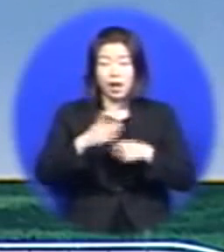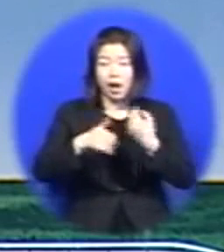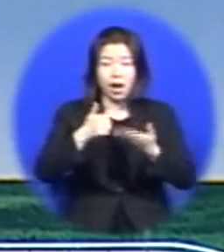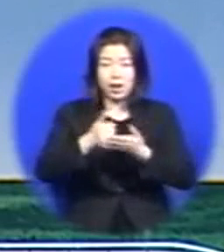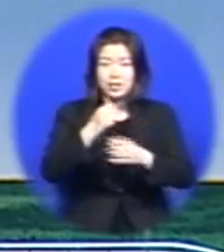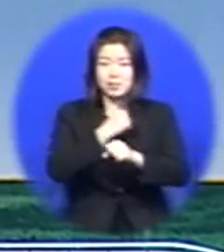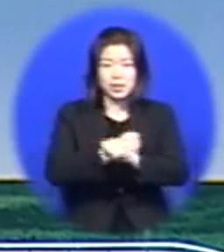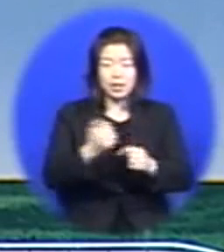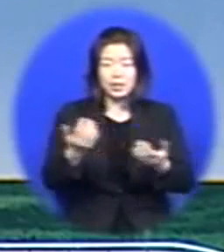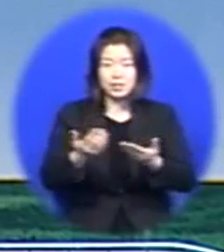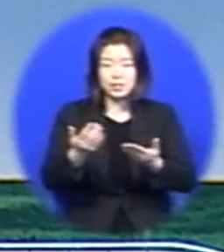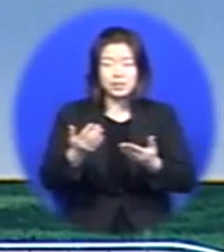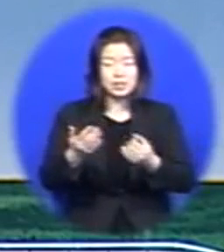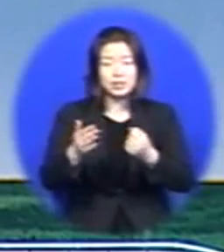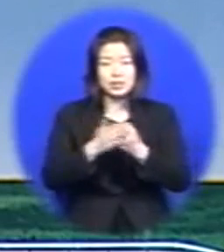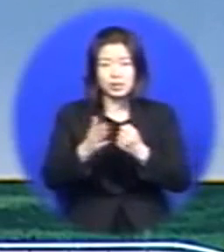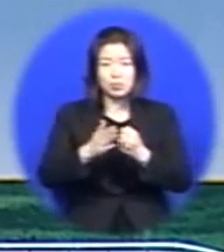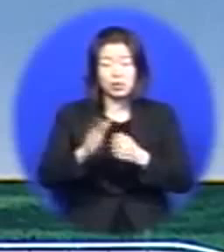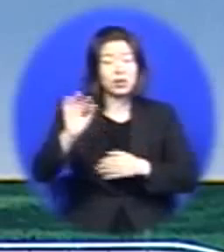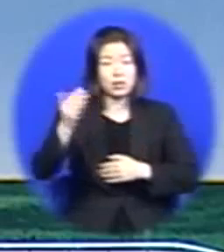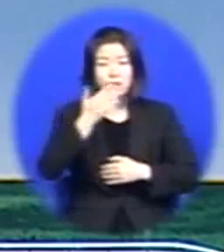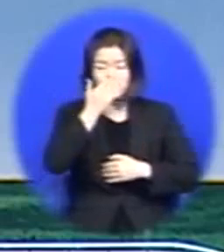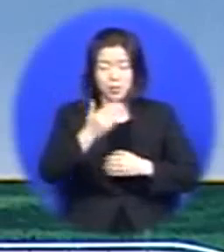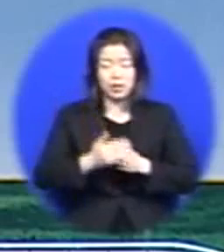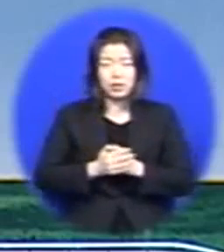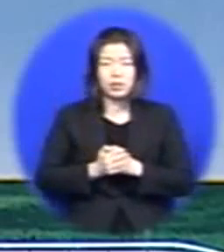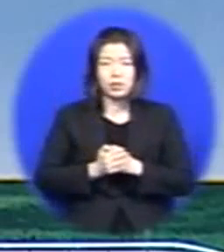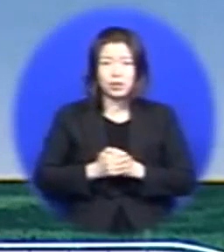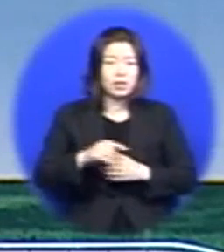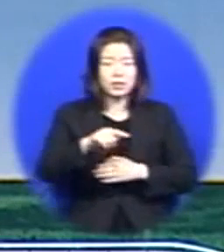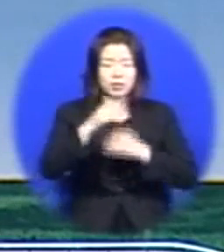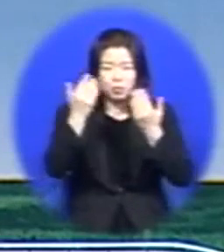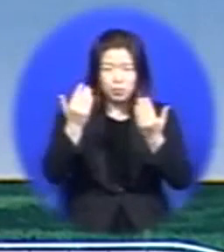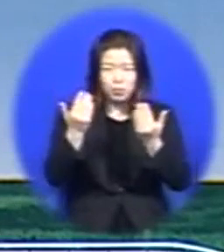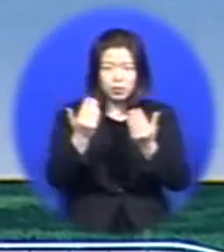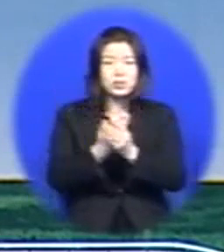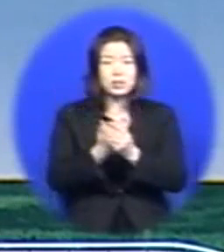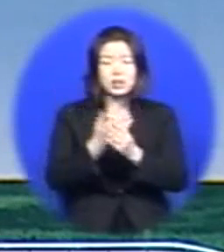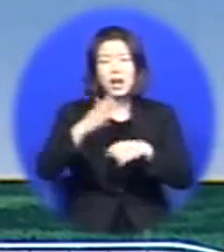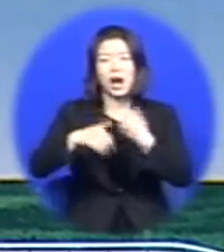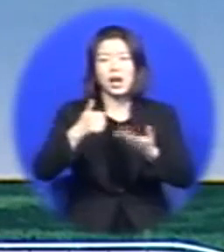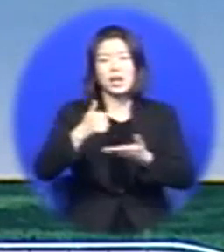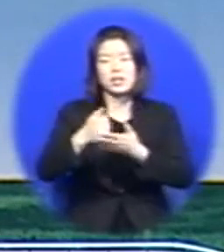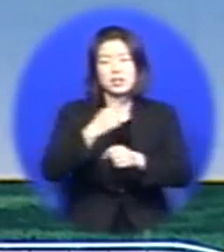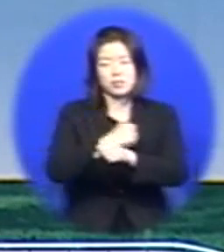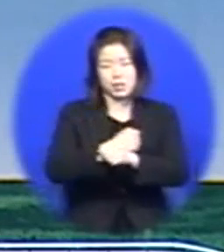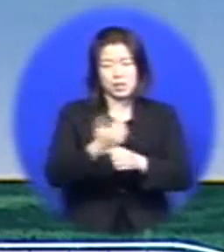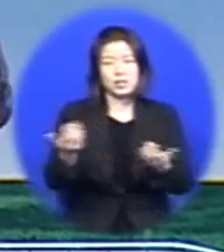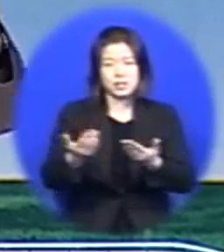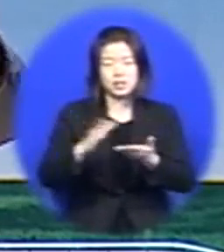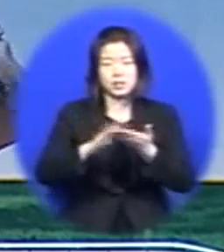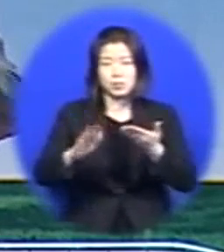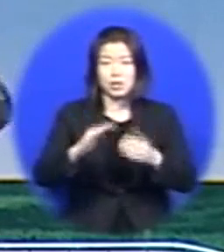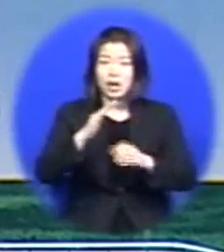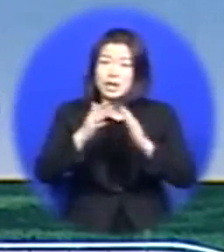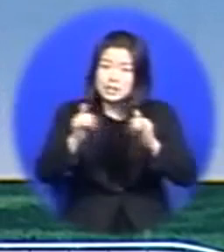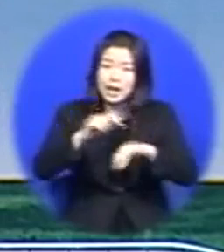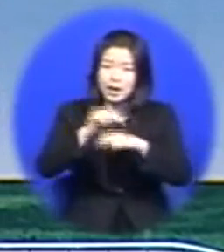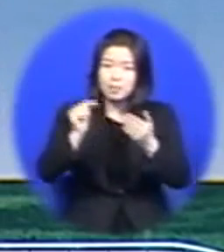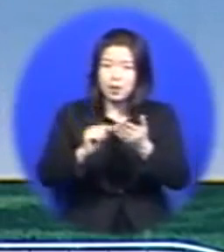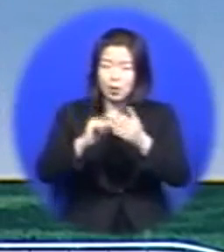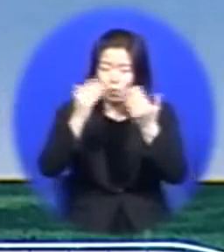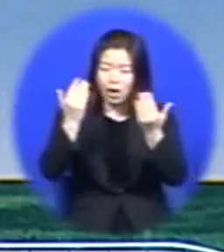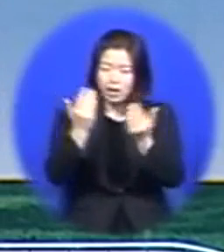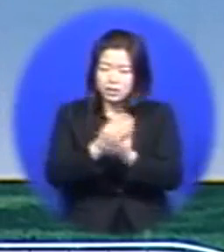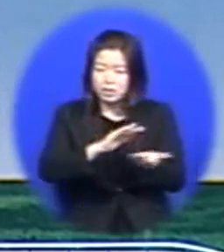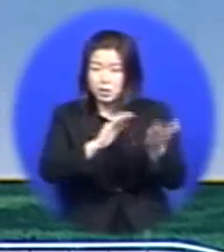하나님이 하시니까 되더라고. 그건 전적으로 하나님이 하신 거죠. 사람의 마음을 완전히